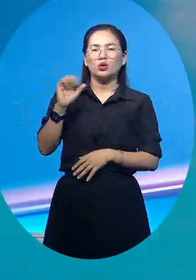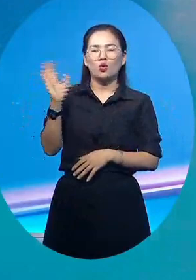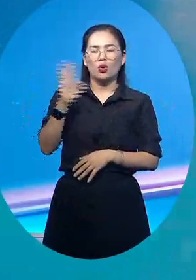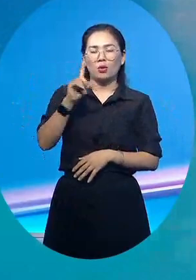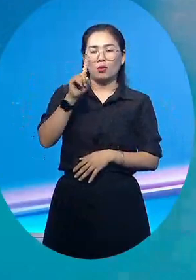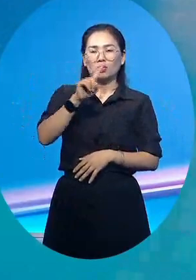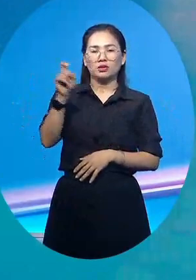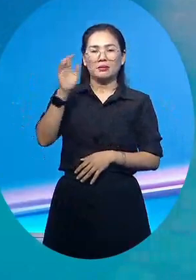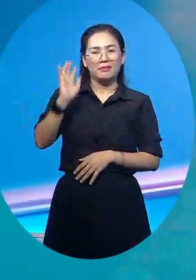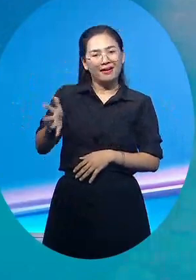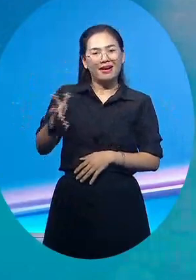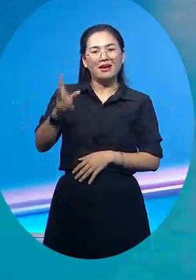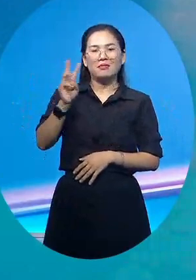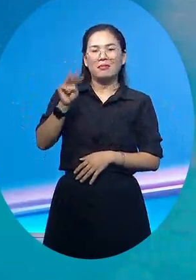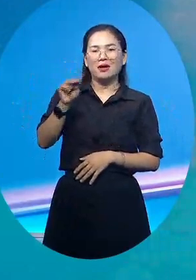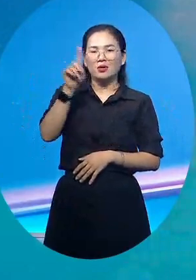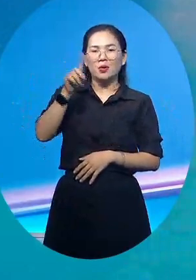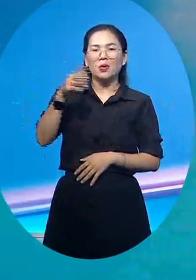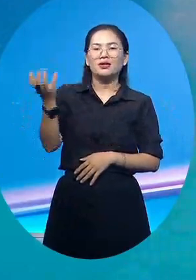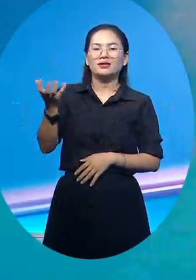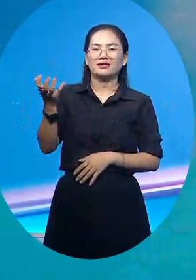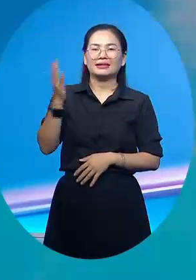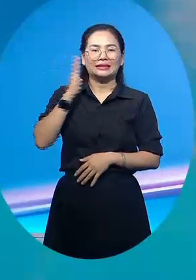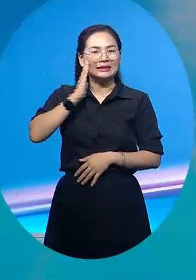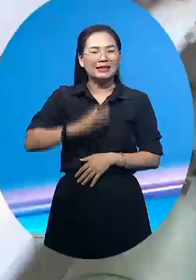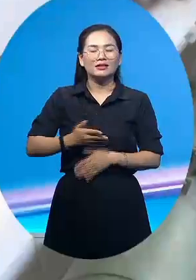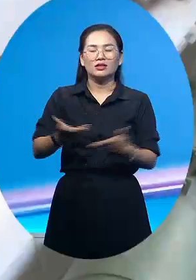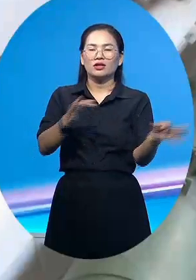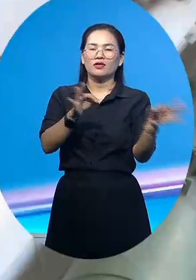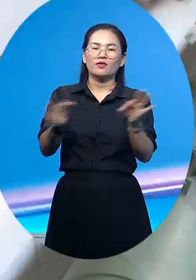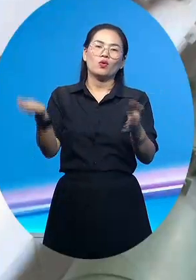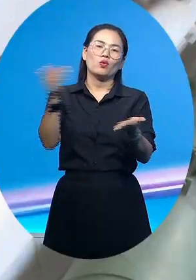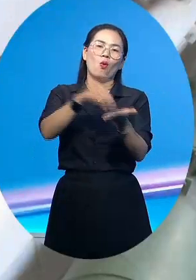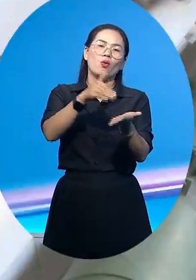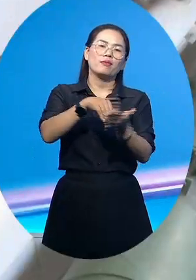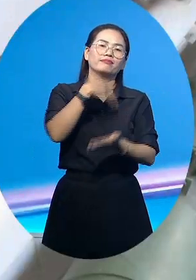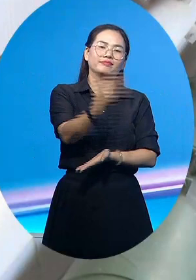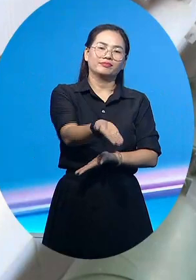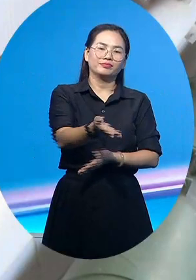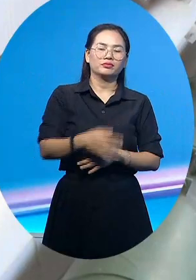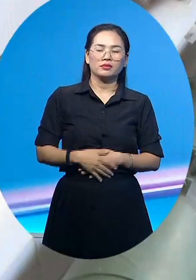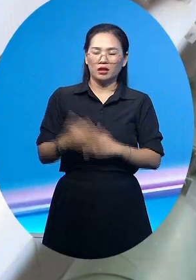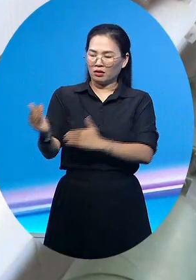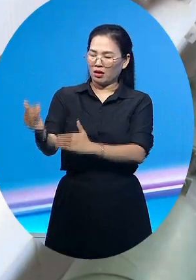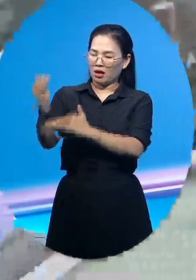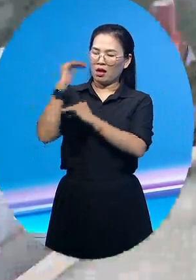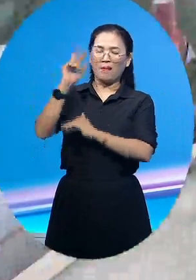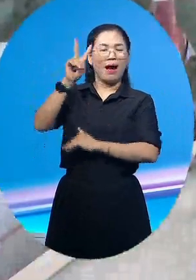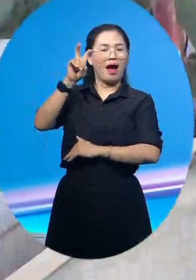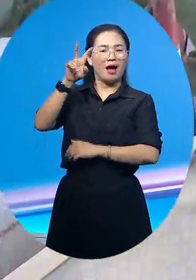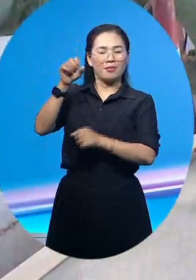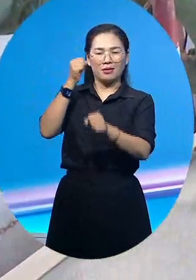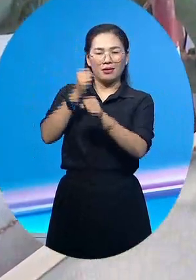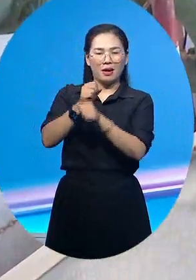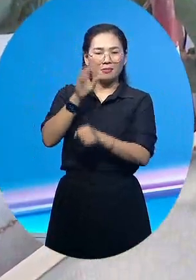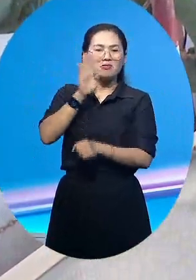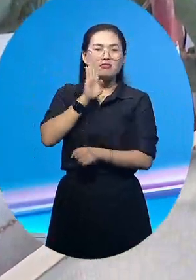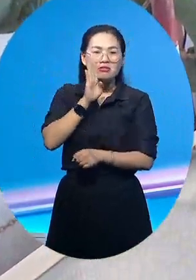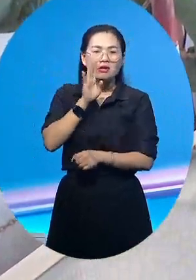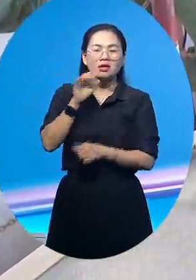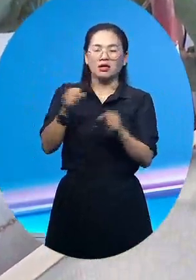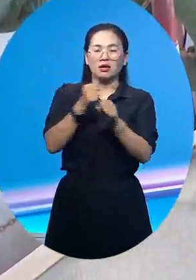mét khối nước sạch đạt yêu cầu mỗi ngày cho thành phố sau 20 năm vận hành thử đến năm 2019